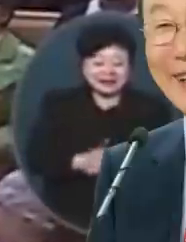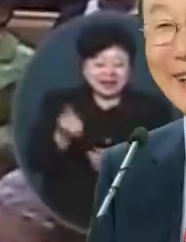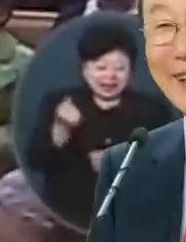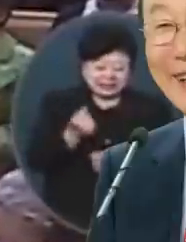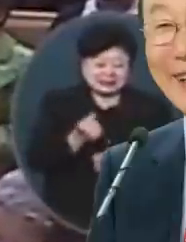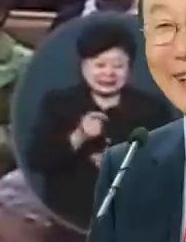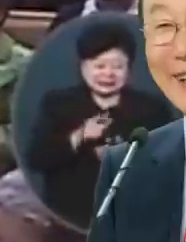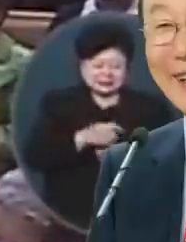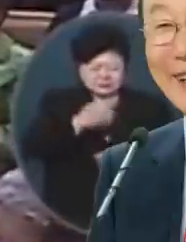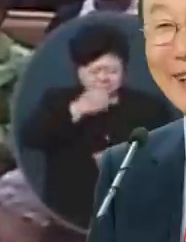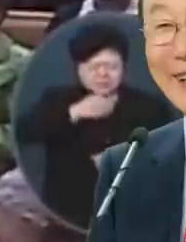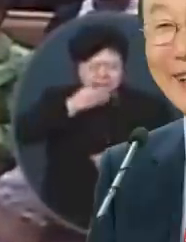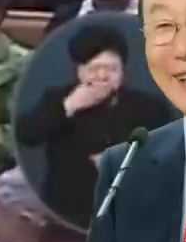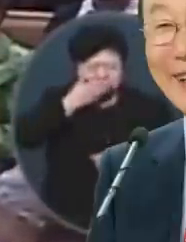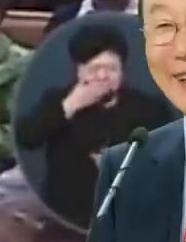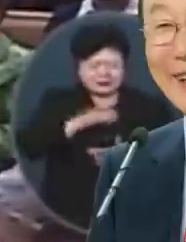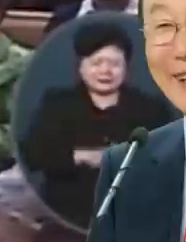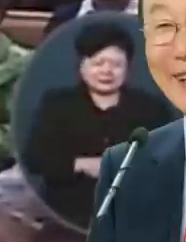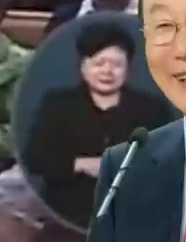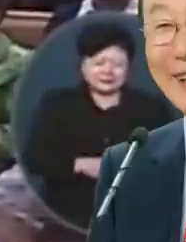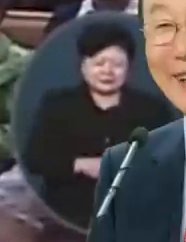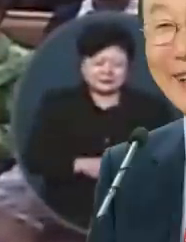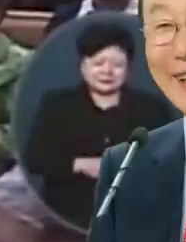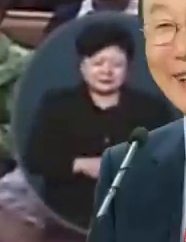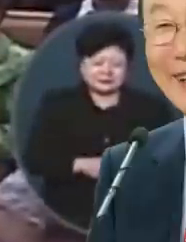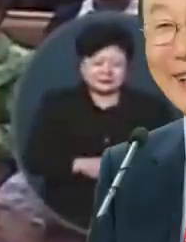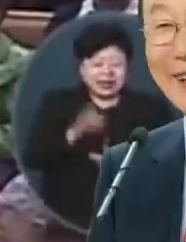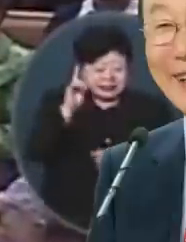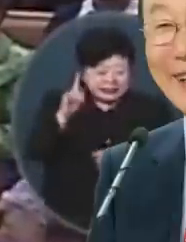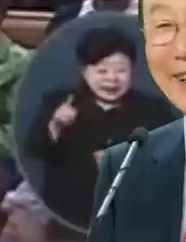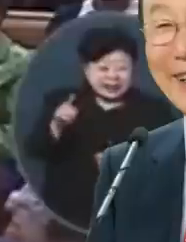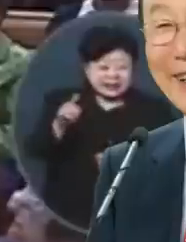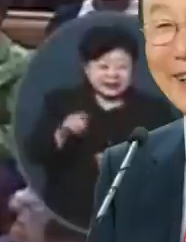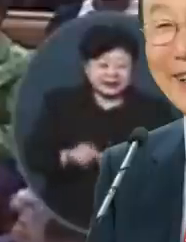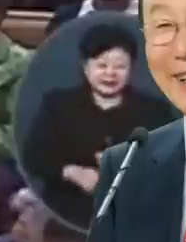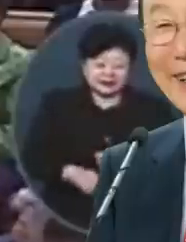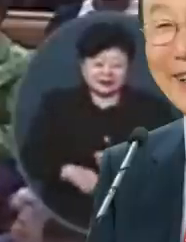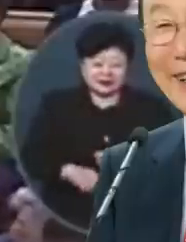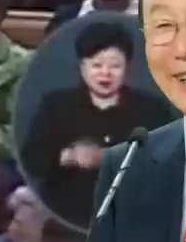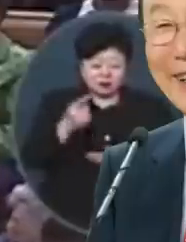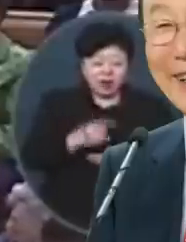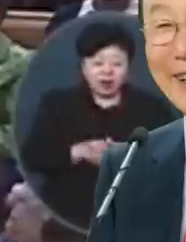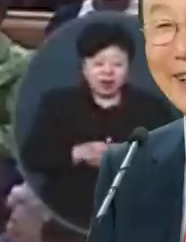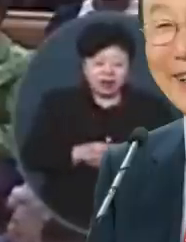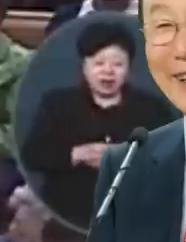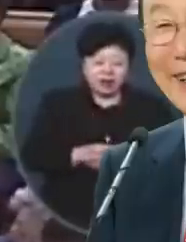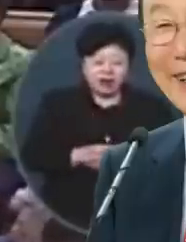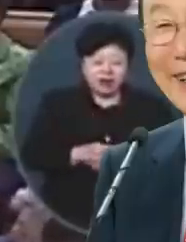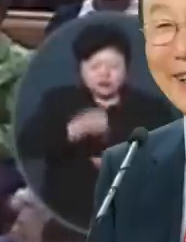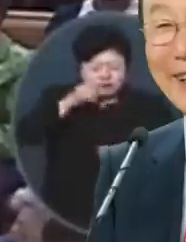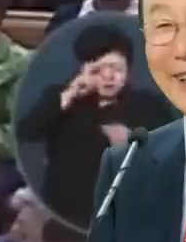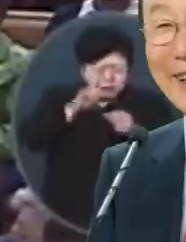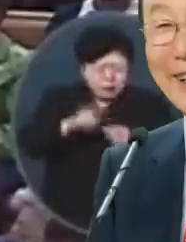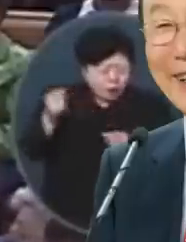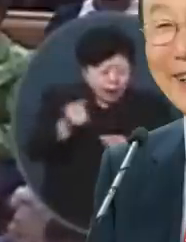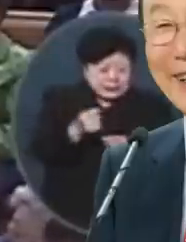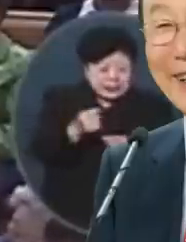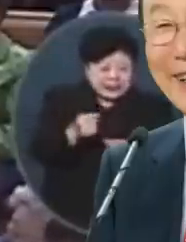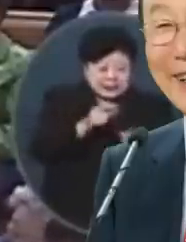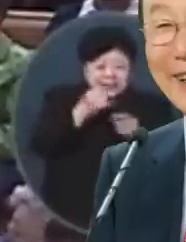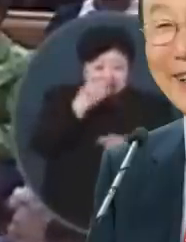가지는 꿈을 꿀 수 있으면 내일이 다가오는 것입니다. 꿈과 목표를 가지고 살아야 되는